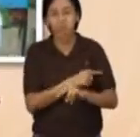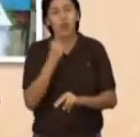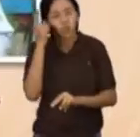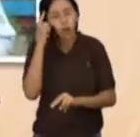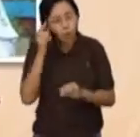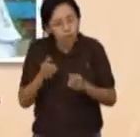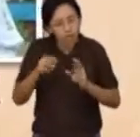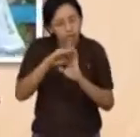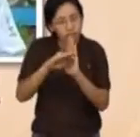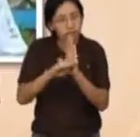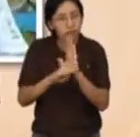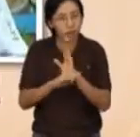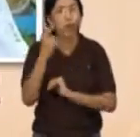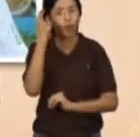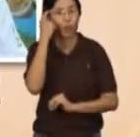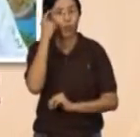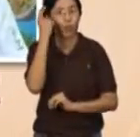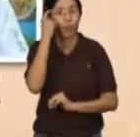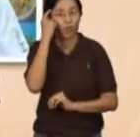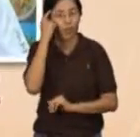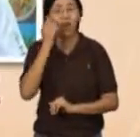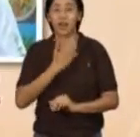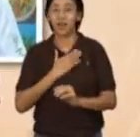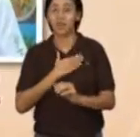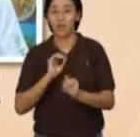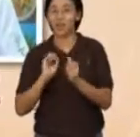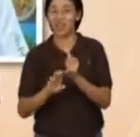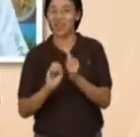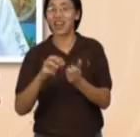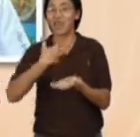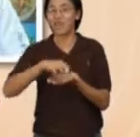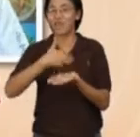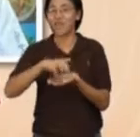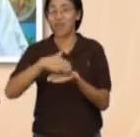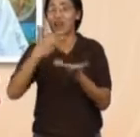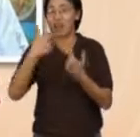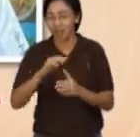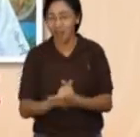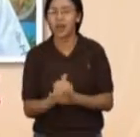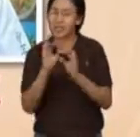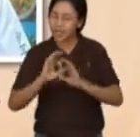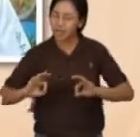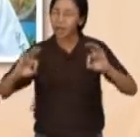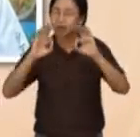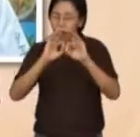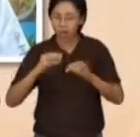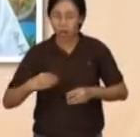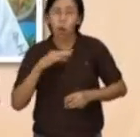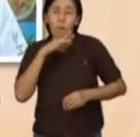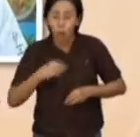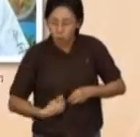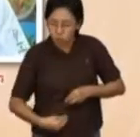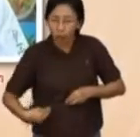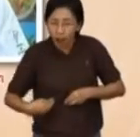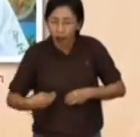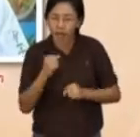ขั้นตอนวิธีการทำอย่างที่ผมได้นำเสนอไปแล้วนะครับว่าวิธีการล้างไส้เป็นยังไงนะ